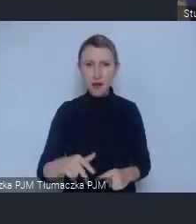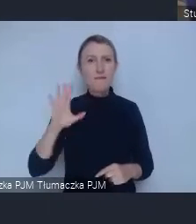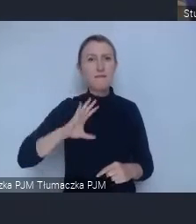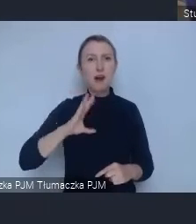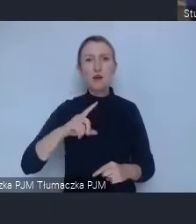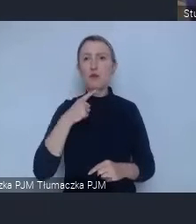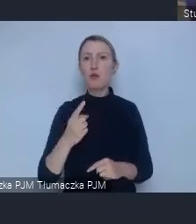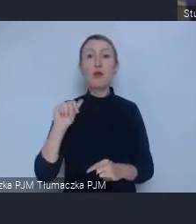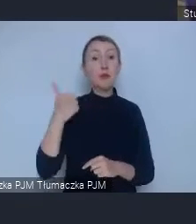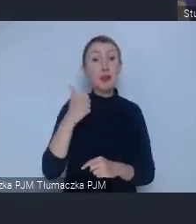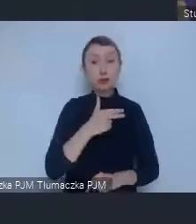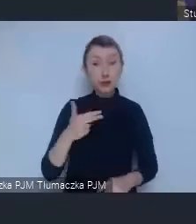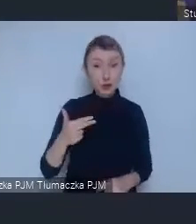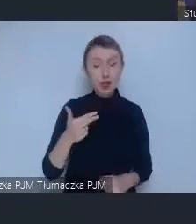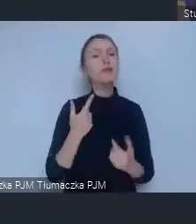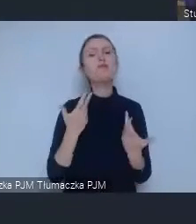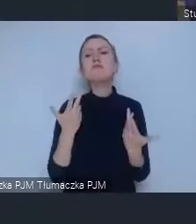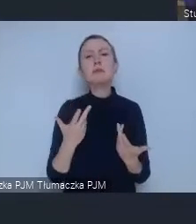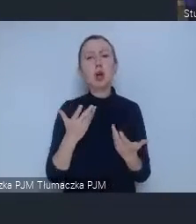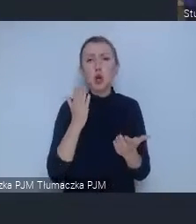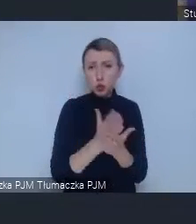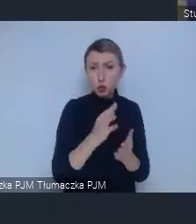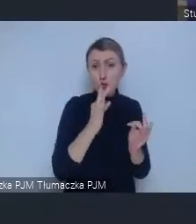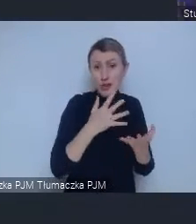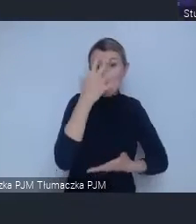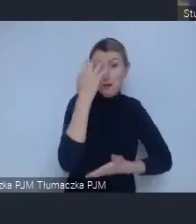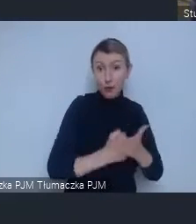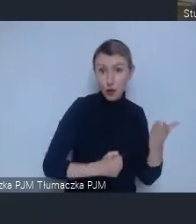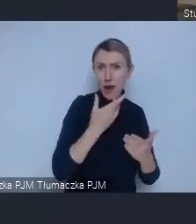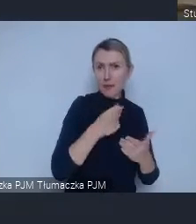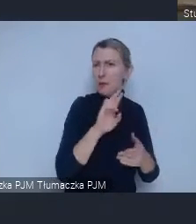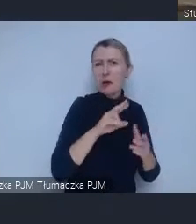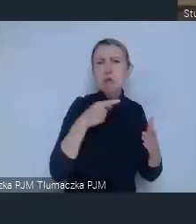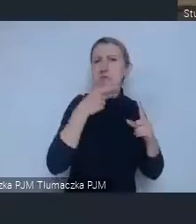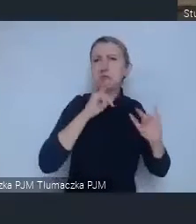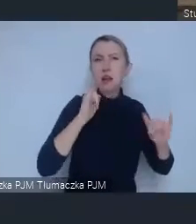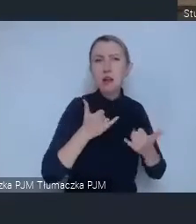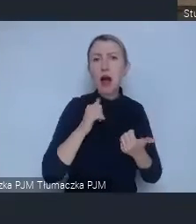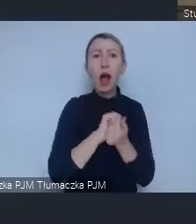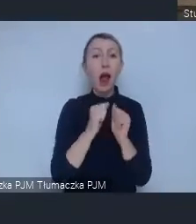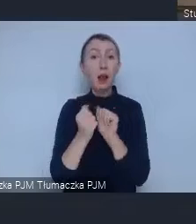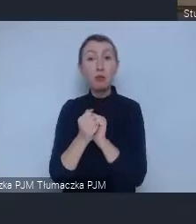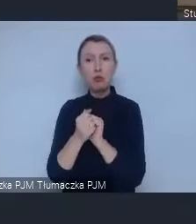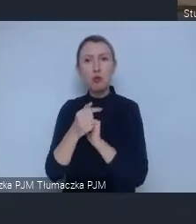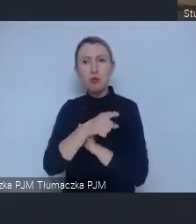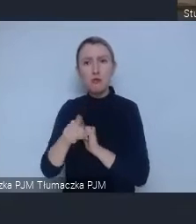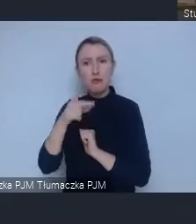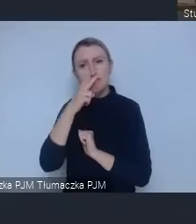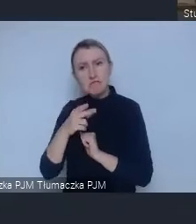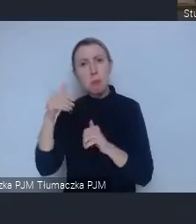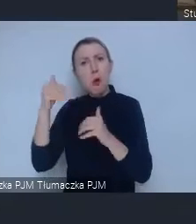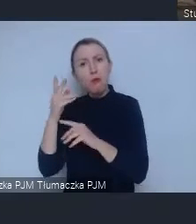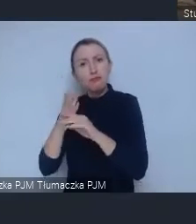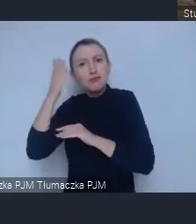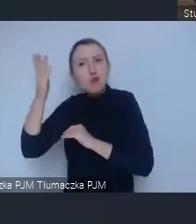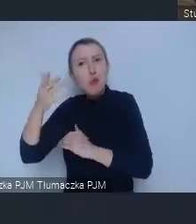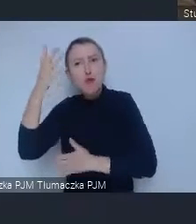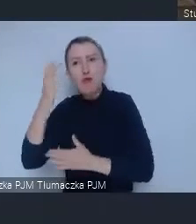poruszyć. Pierwszy wątek, do czego już wykorzystujecie MRL albo do czego widzicie możliwość